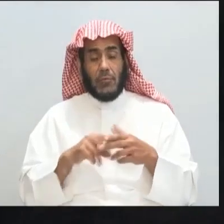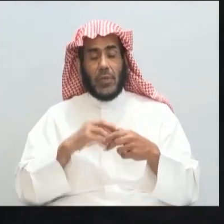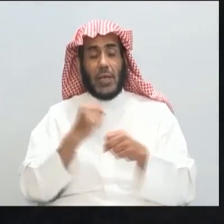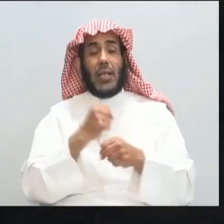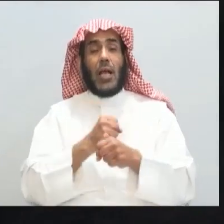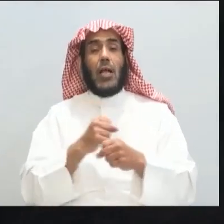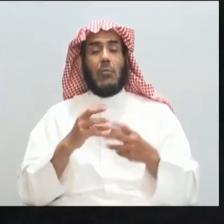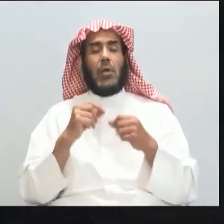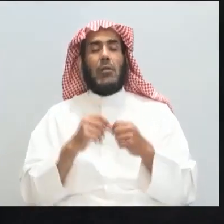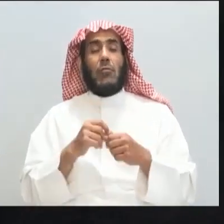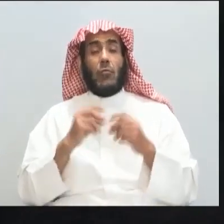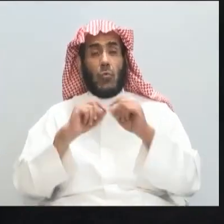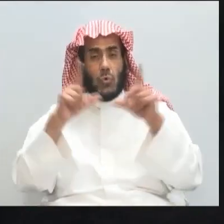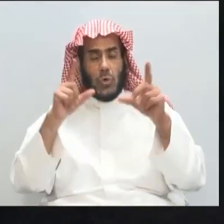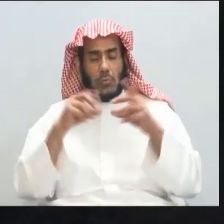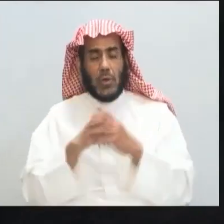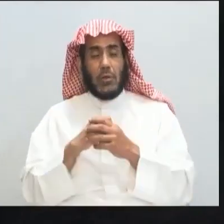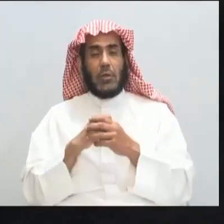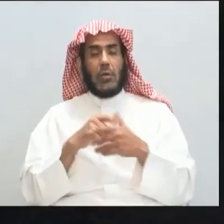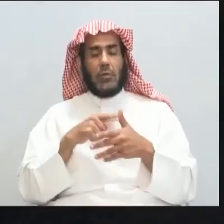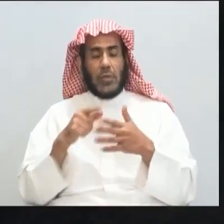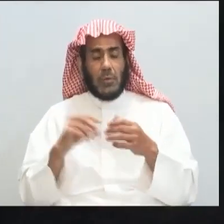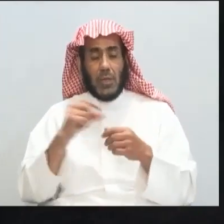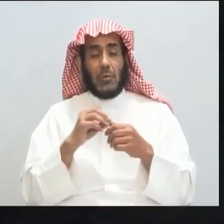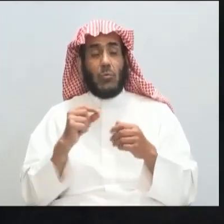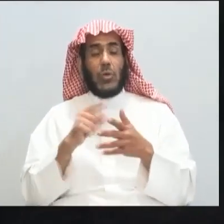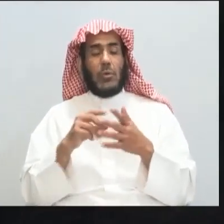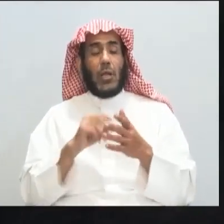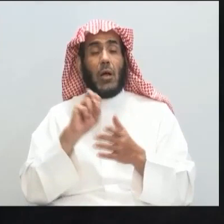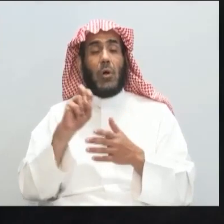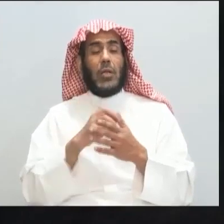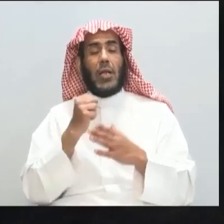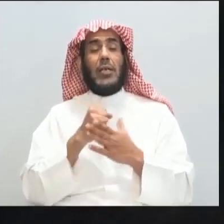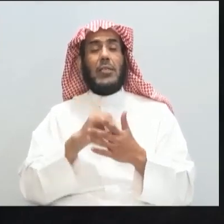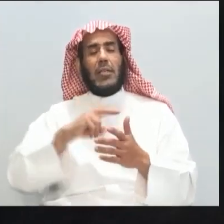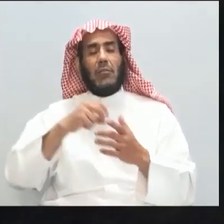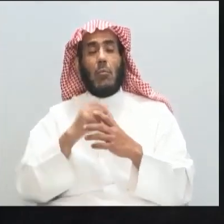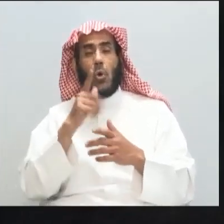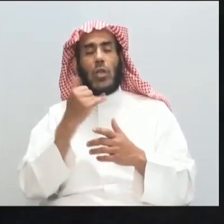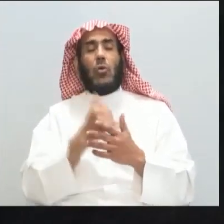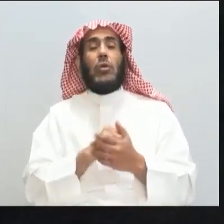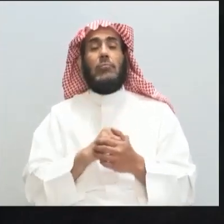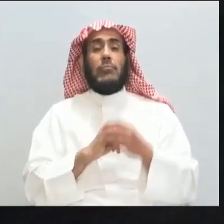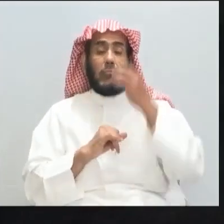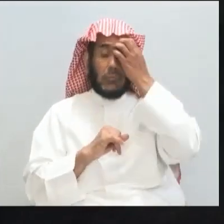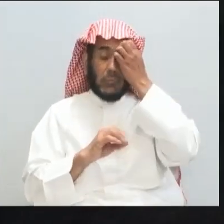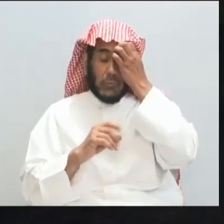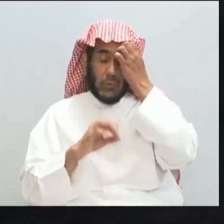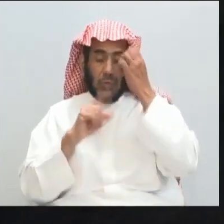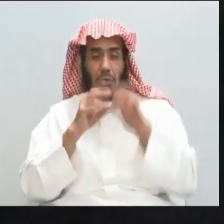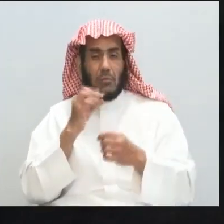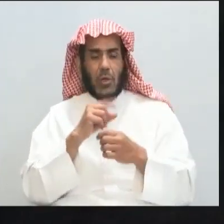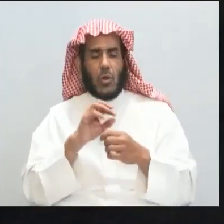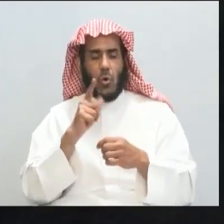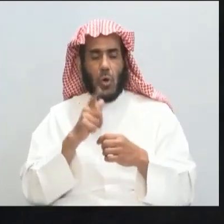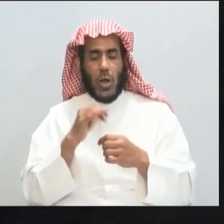المعنى في اداء المعنى وفي وضوح المعنى فترتيب الكلمات والعبارات لها قواعد خاصه تختلف من لغه الى لغه ولكن الحديث عن